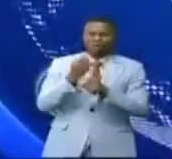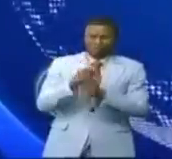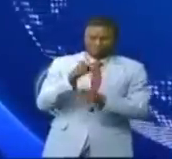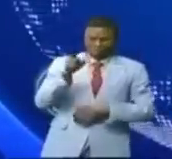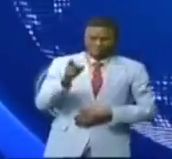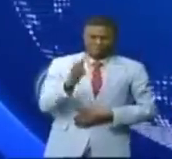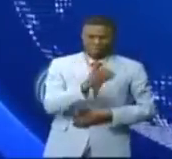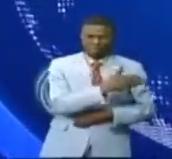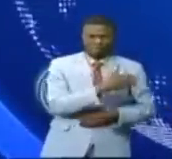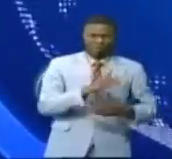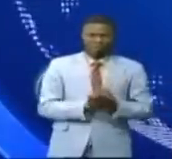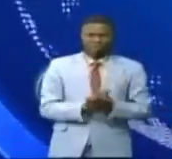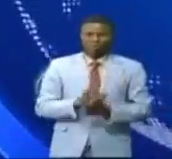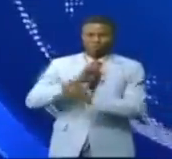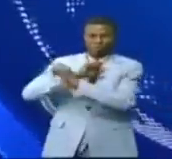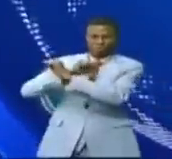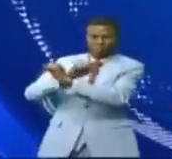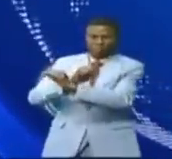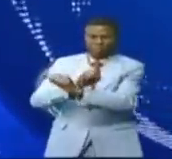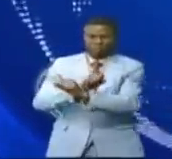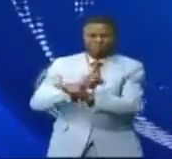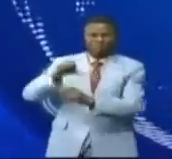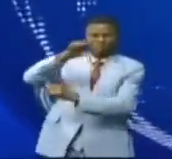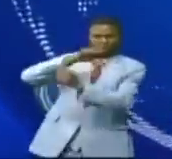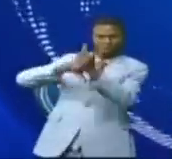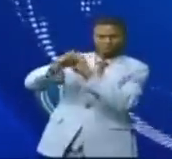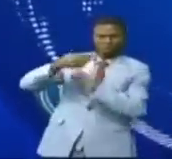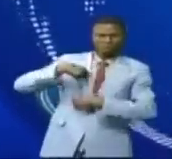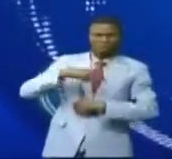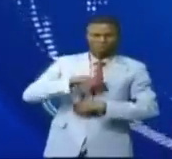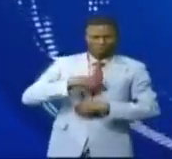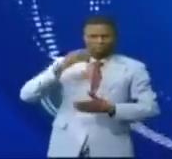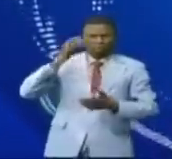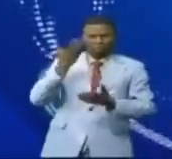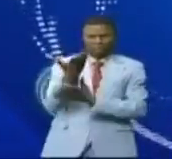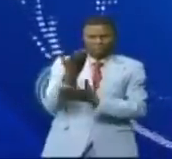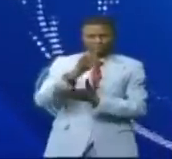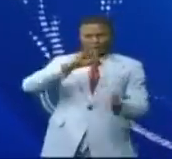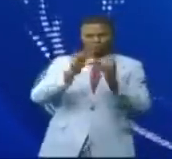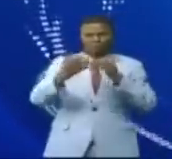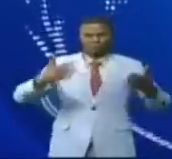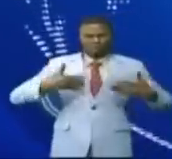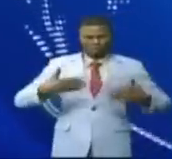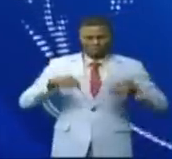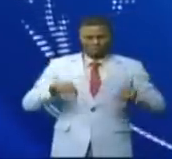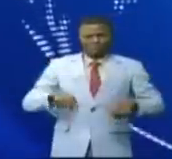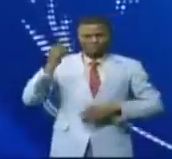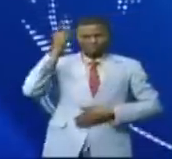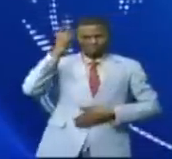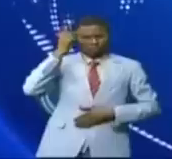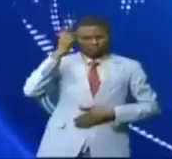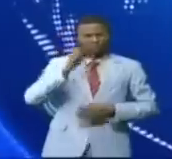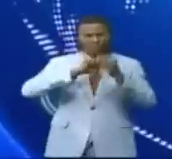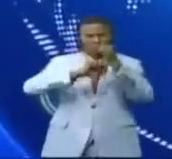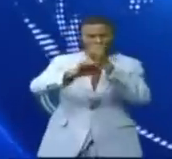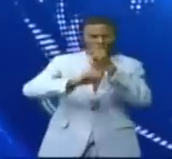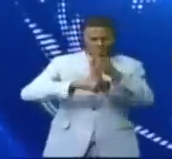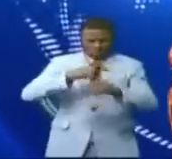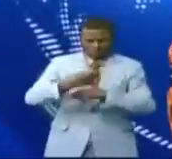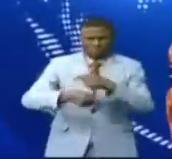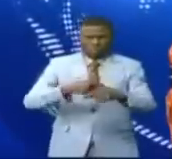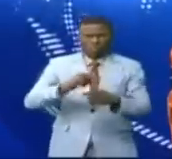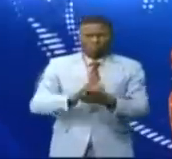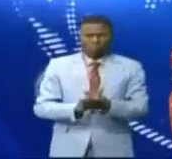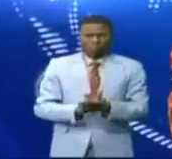il faut protéger la nature pour faire face aux changements climatiques à kinshasa une campagne vient d'être lancé pour